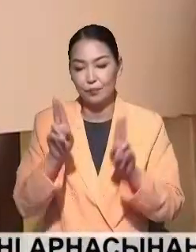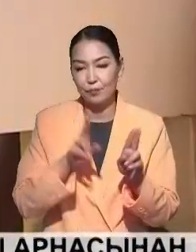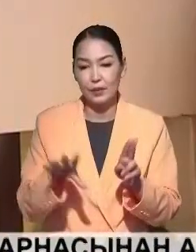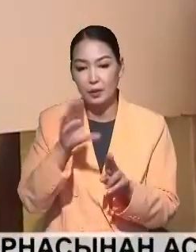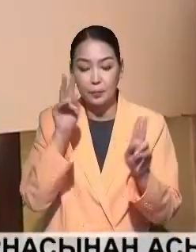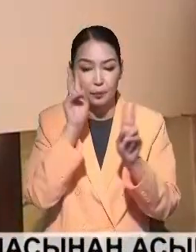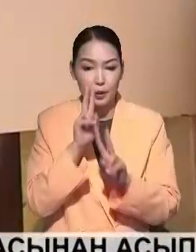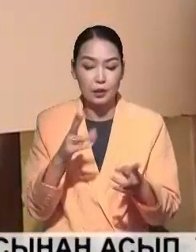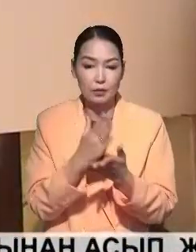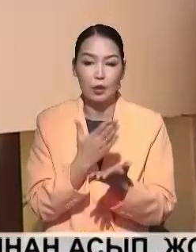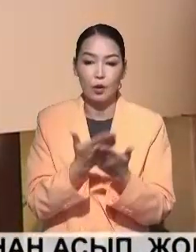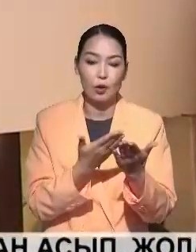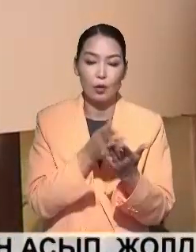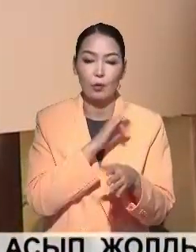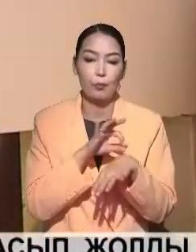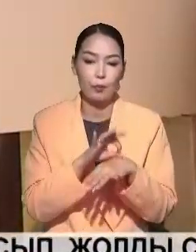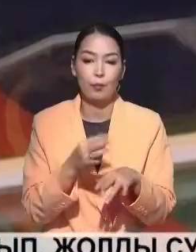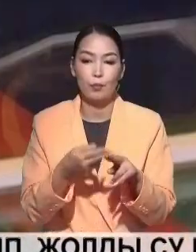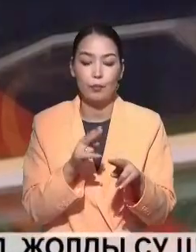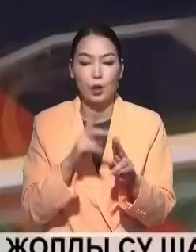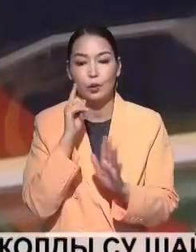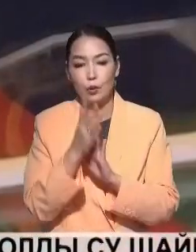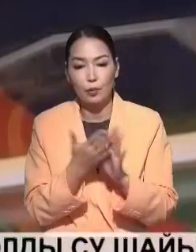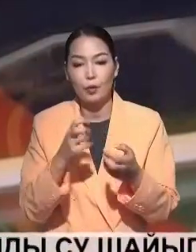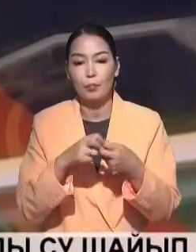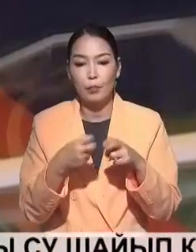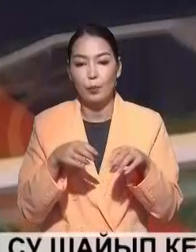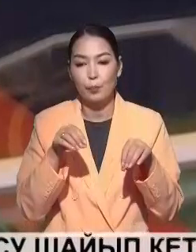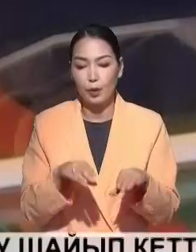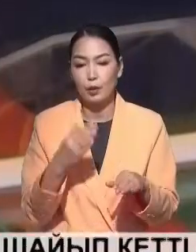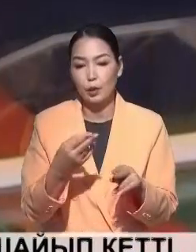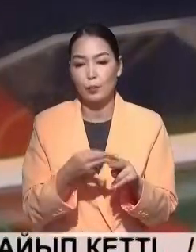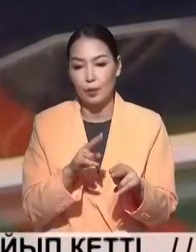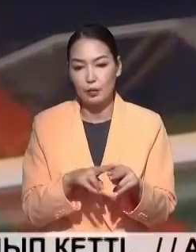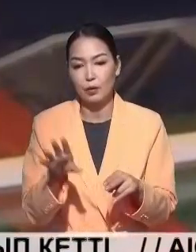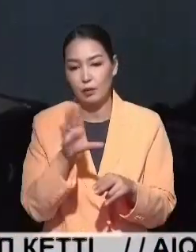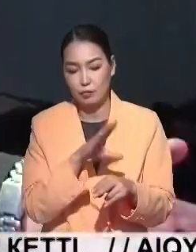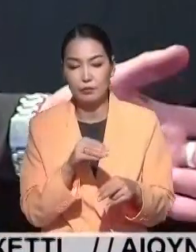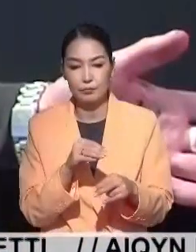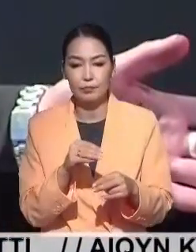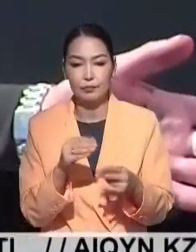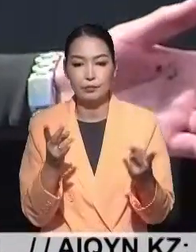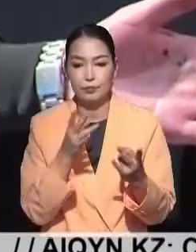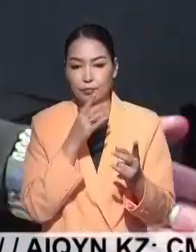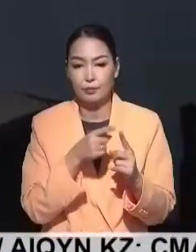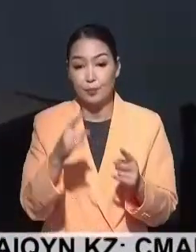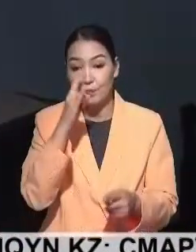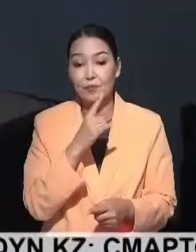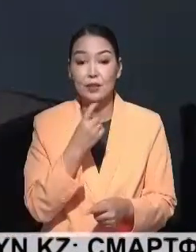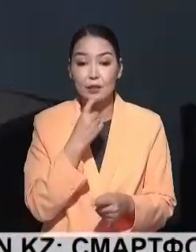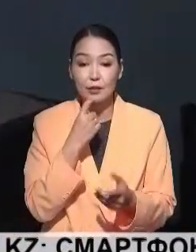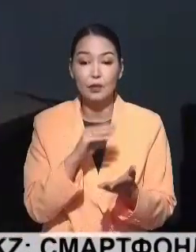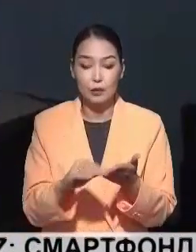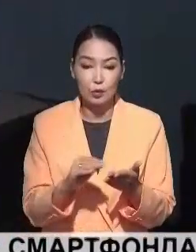білмей түсіндірме жұмыстарына түсіністік танытып, олқылықтың орнын толтыруға уәде бергендердің бары қуантады. Өзіміз қазақ тілімізде жазылған